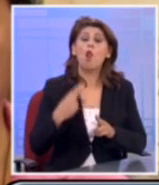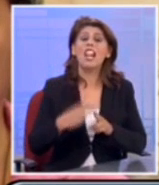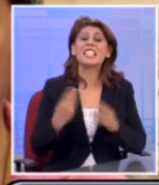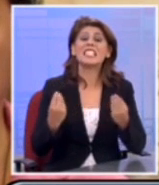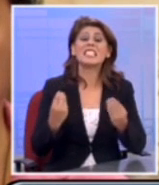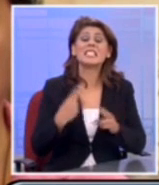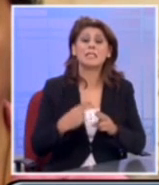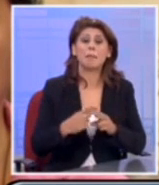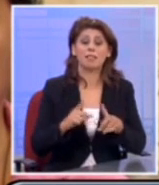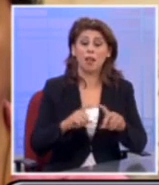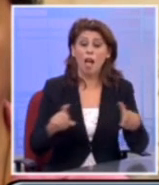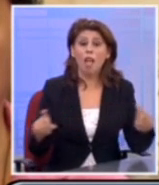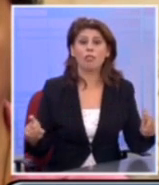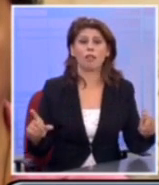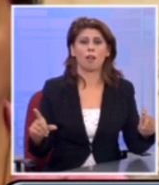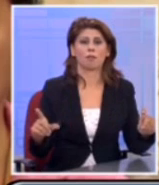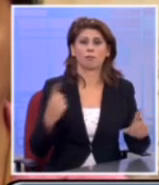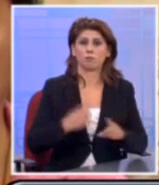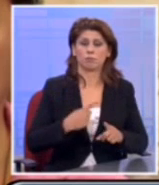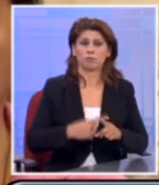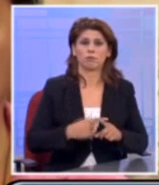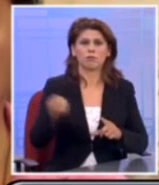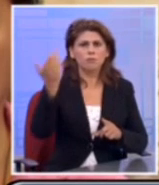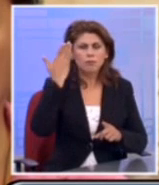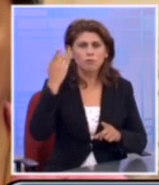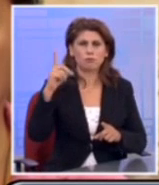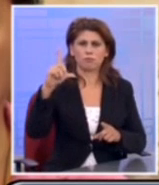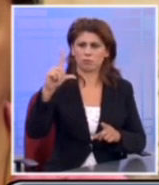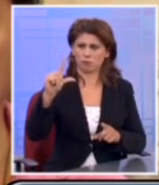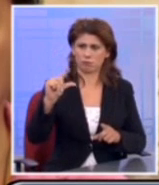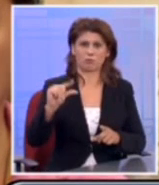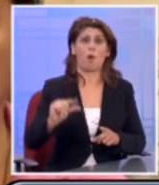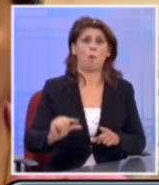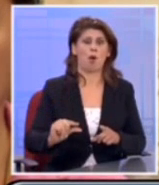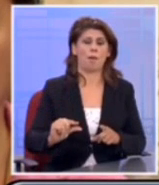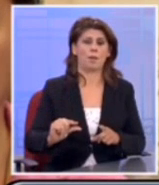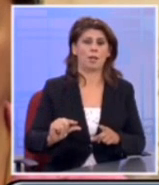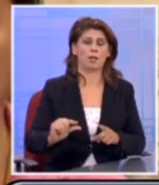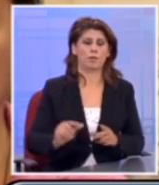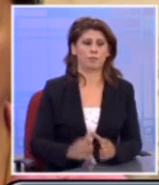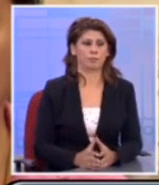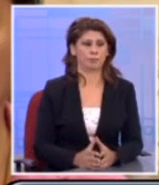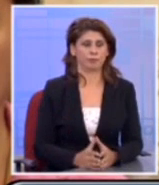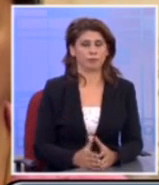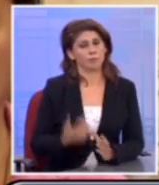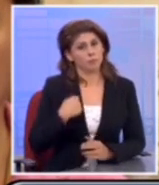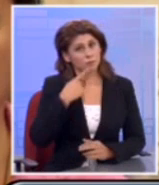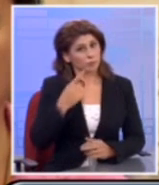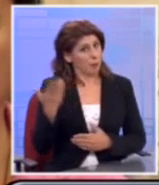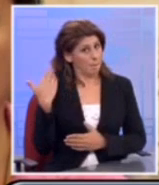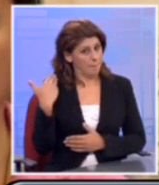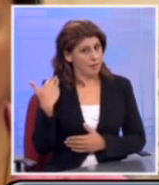πολύτιμα αγαθά της Ελλάδας σε τιμές ιδιαίτερα χαμηλές και όπως είπαμε